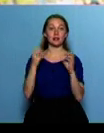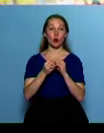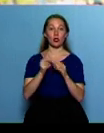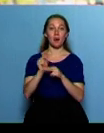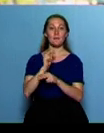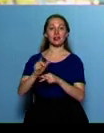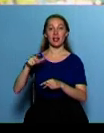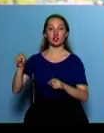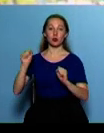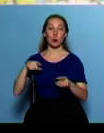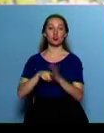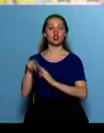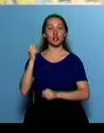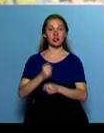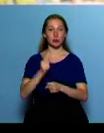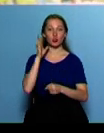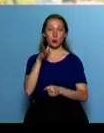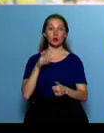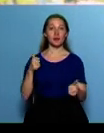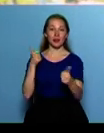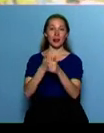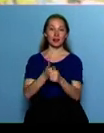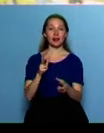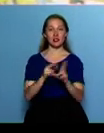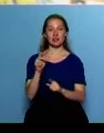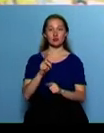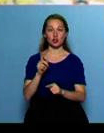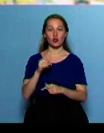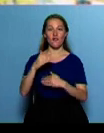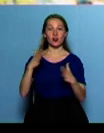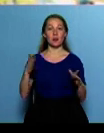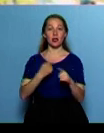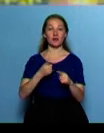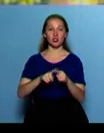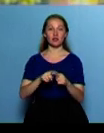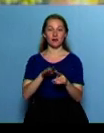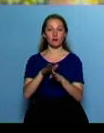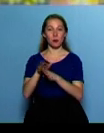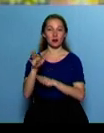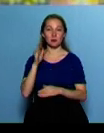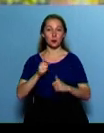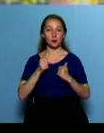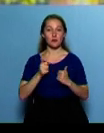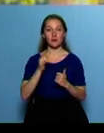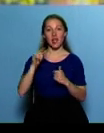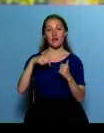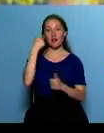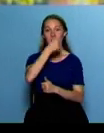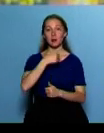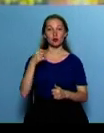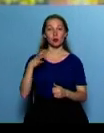сможет выйти на площадку. Ну, будем нагонять уже непосредственно в рамках выполнения строительно-монтажных работ. Напомню, что мы в этом году